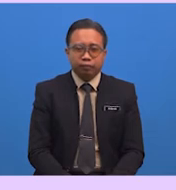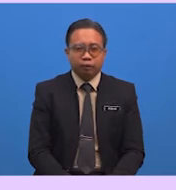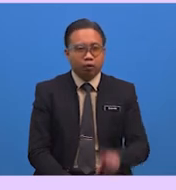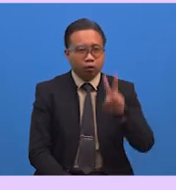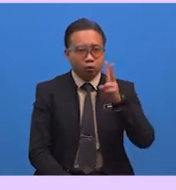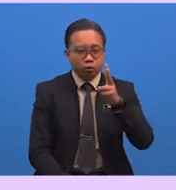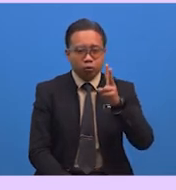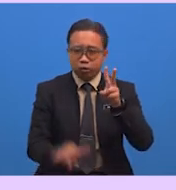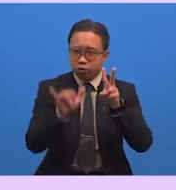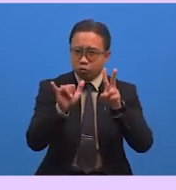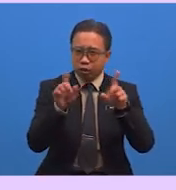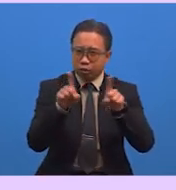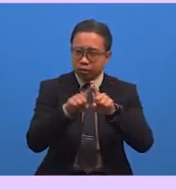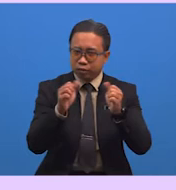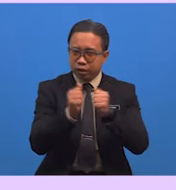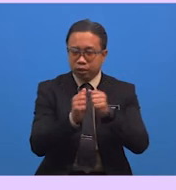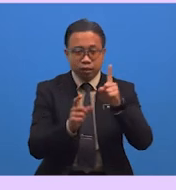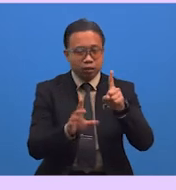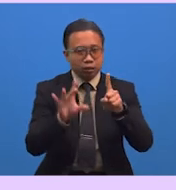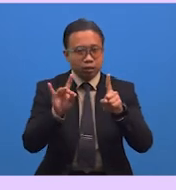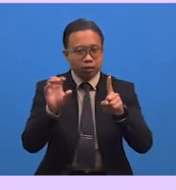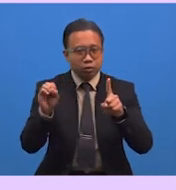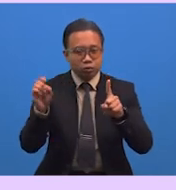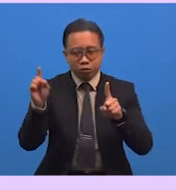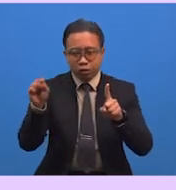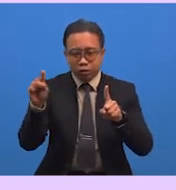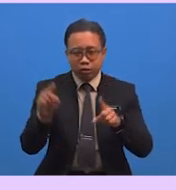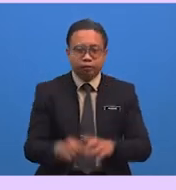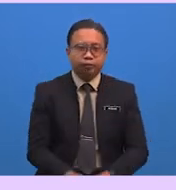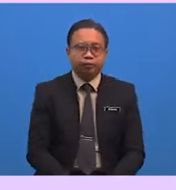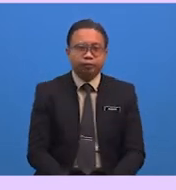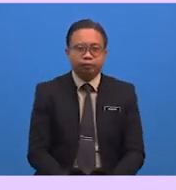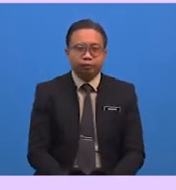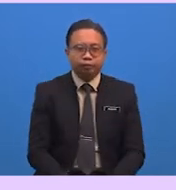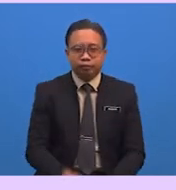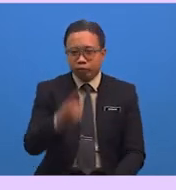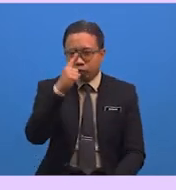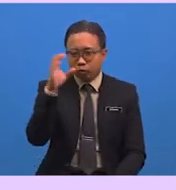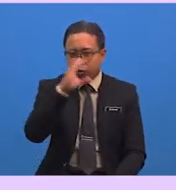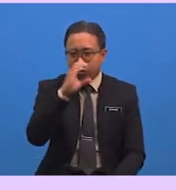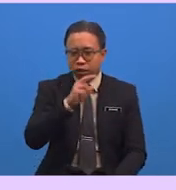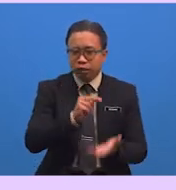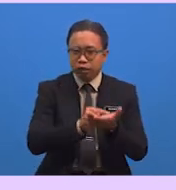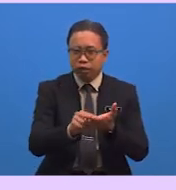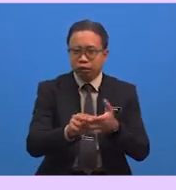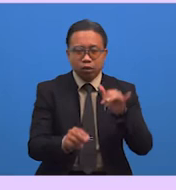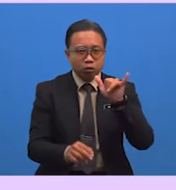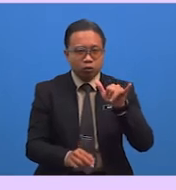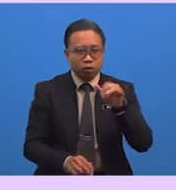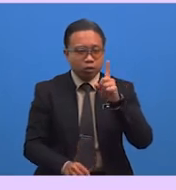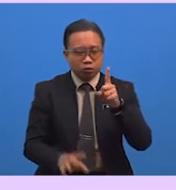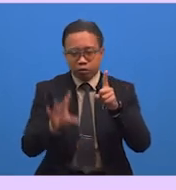Iaitu 12Y sama dengan 180 darjah. Untuk mencari nilai Y,